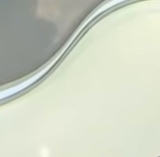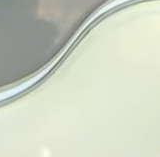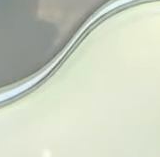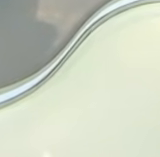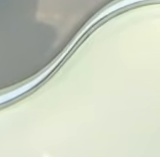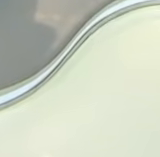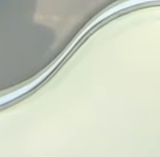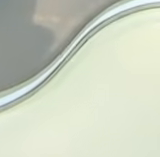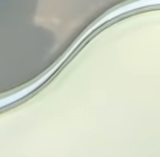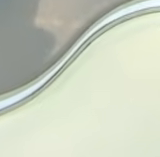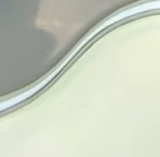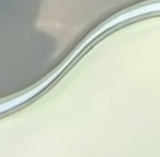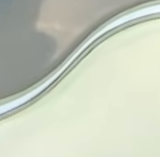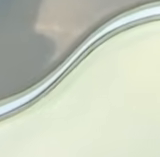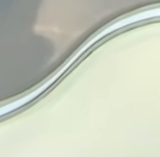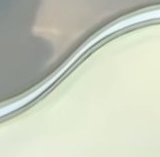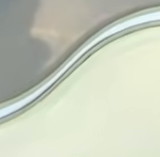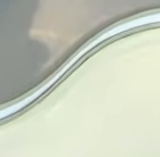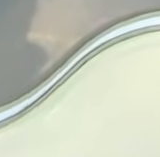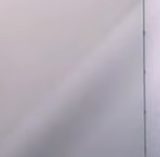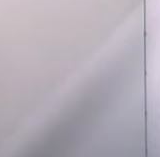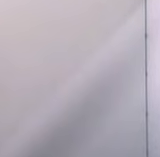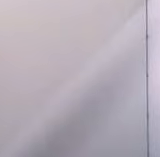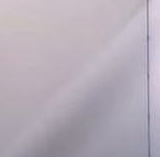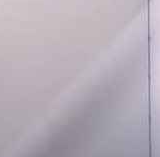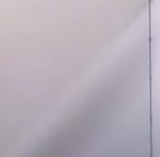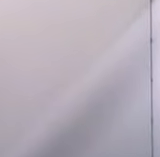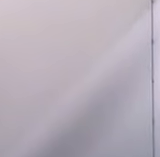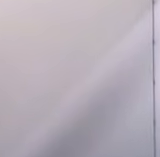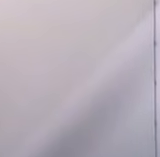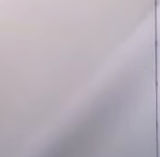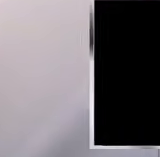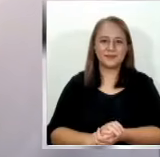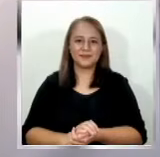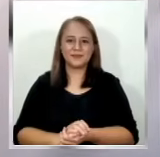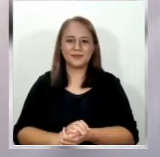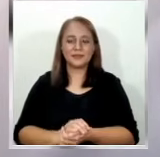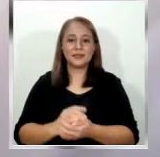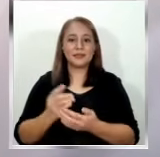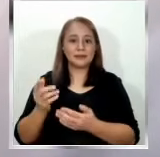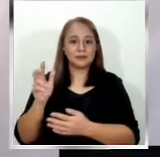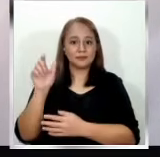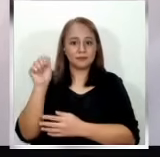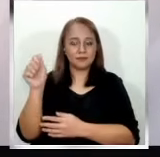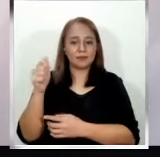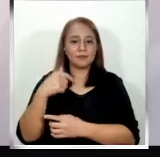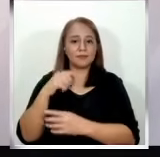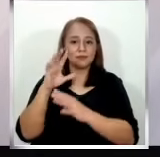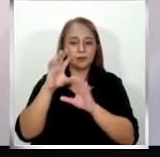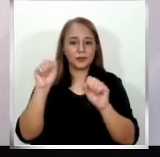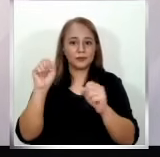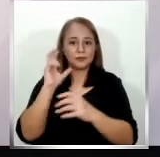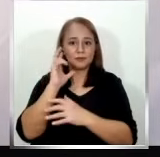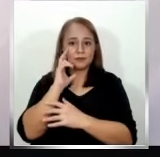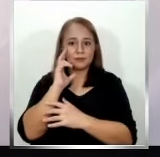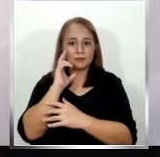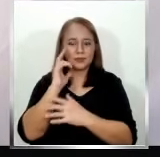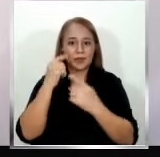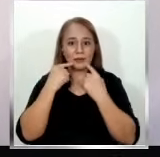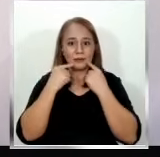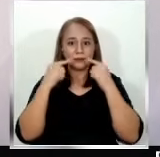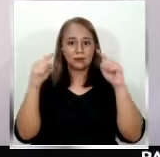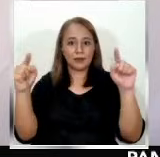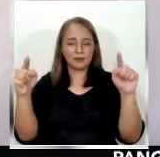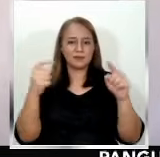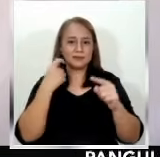Magandang gabi po, Luzon, Visayas at Mindanao. Mismong si Pangulong Duterte na ang nag-anunsyo sa kanyang Talk to the